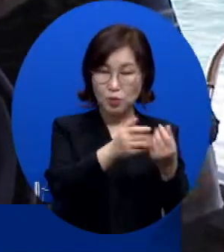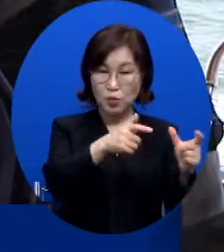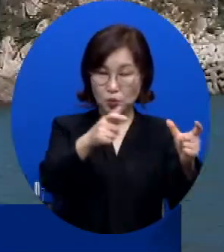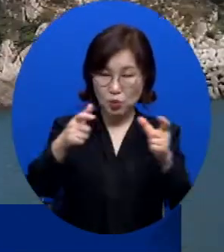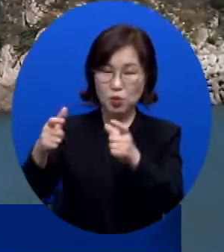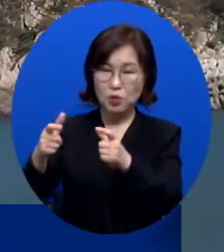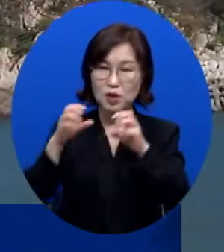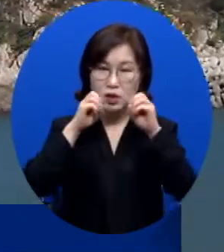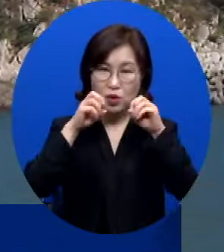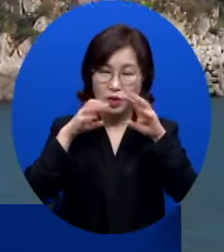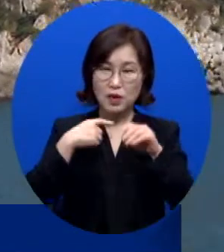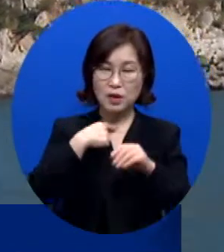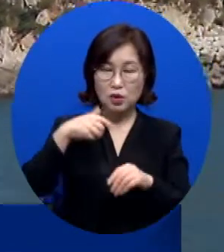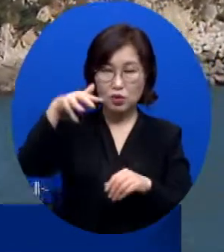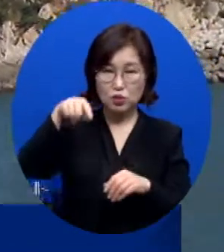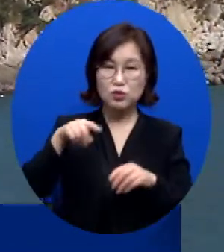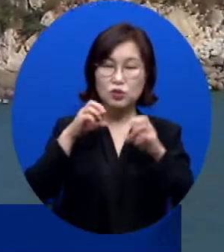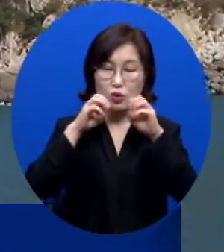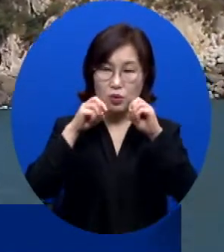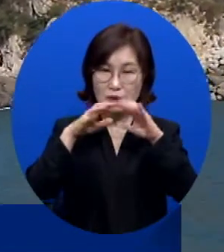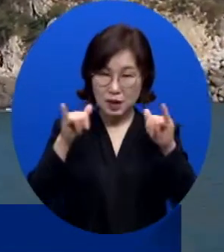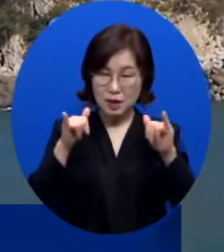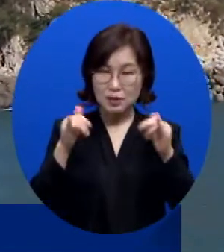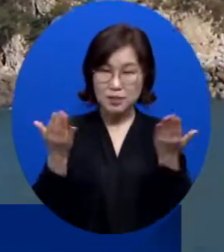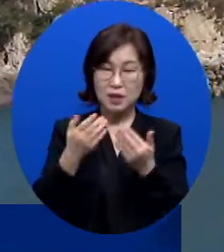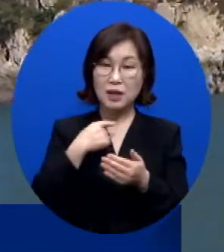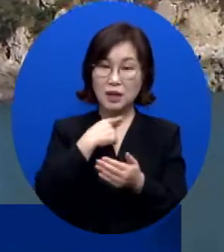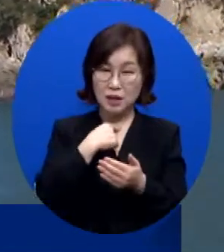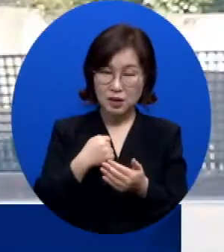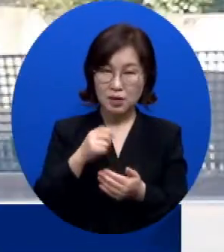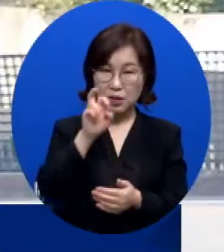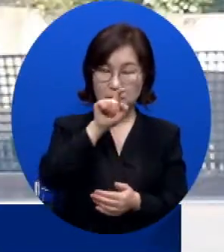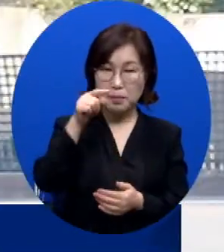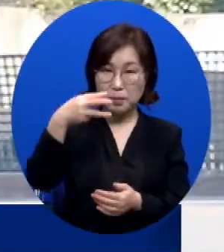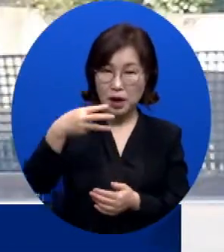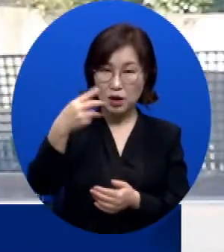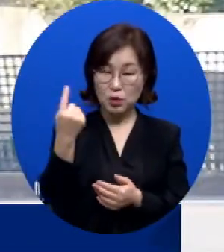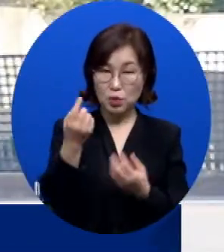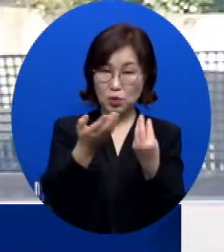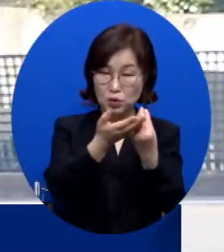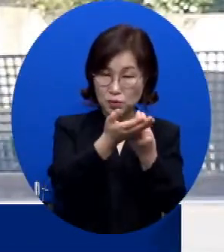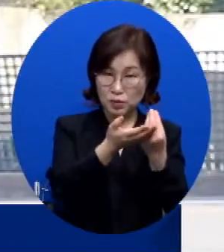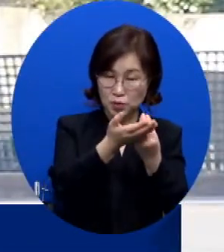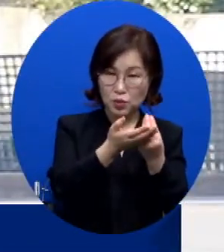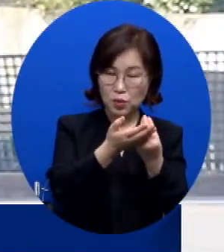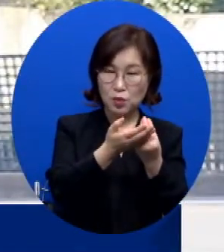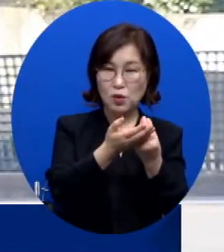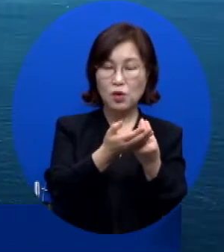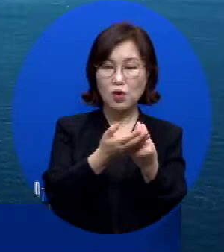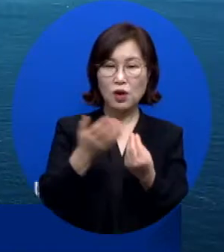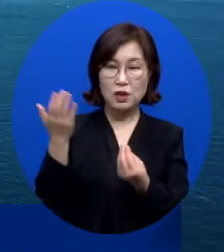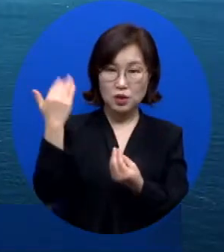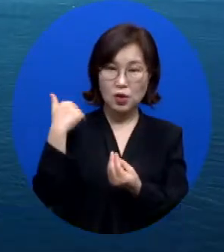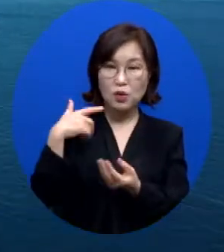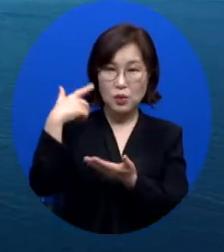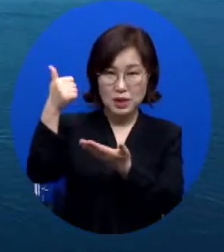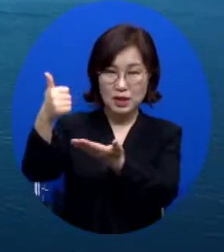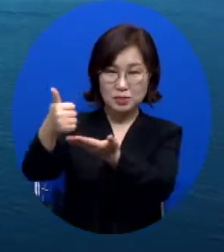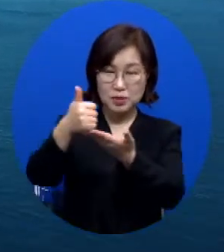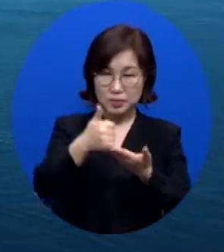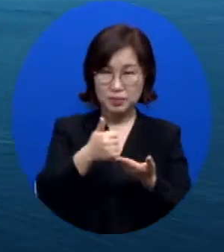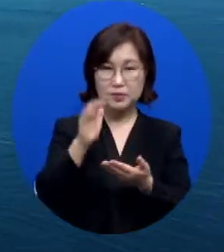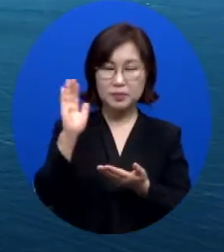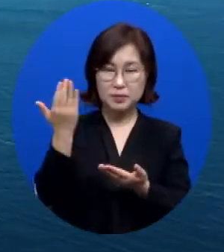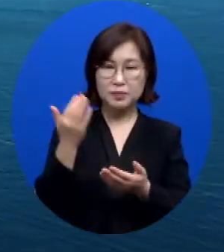전했던 추명순 전도사님이 사역하셨던 말도의 증경총회장님 부부를 모시게 되었습니다.